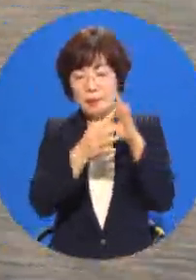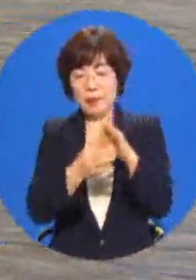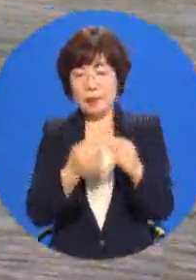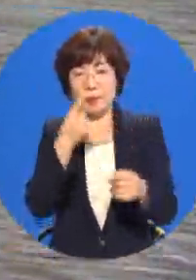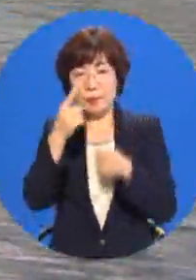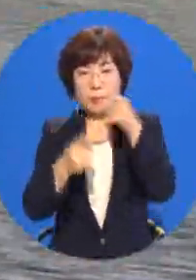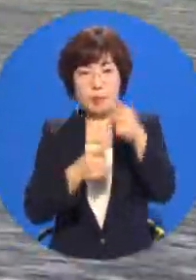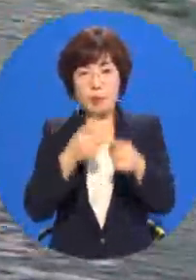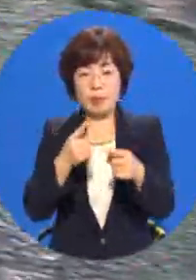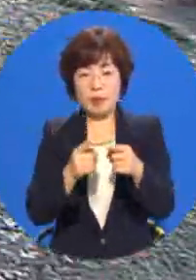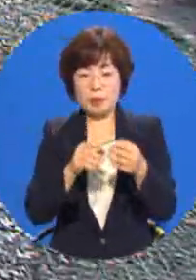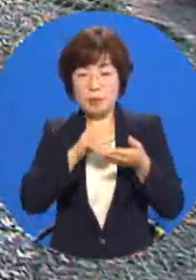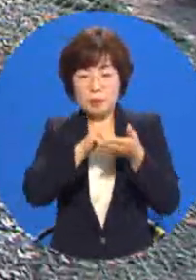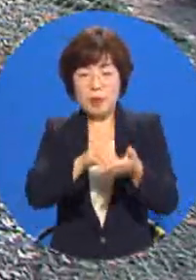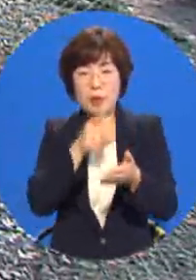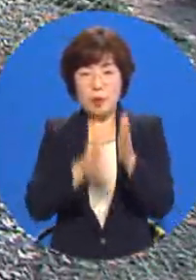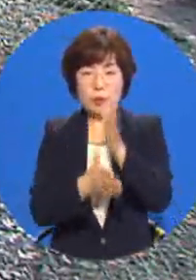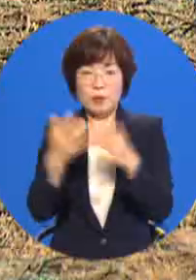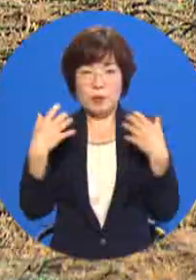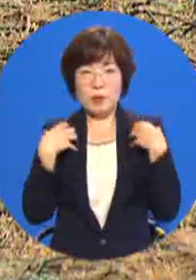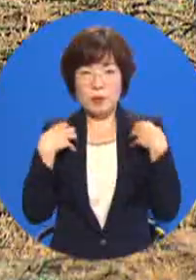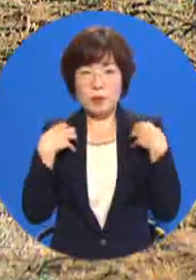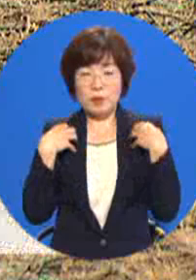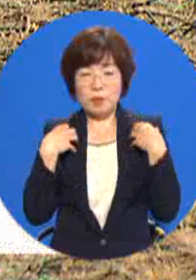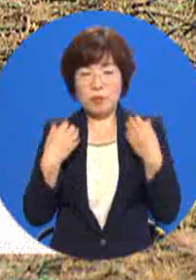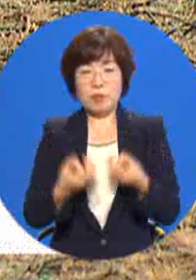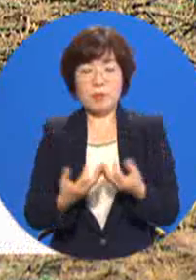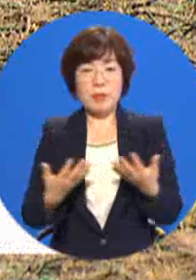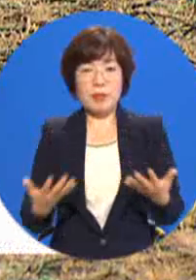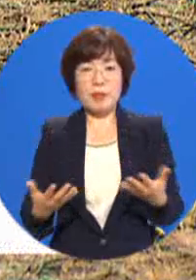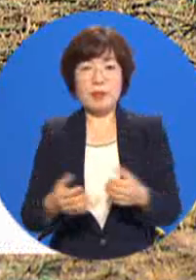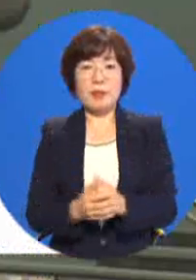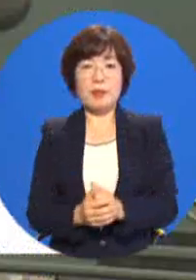민원에도 여수시는 뾰족한 대책을 찾지 못하고 있습니다.